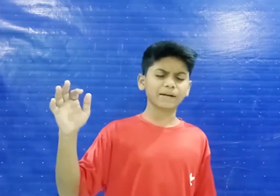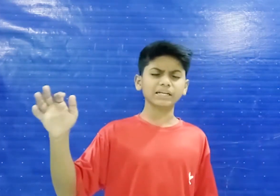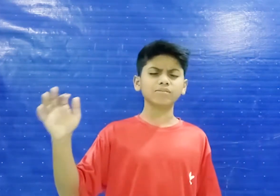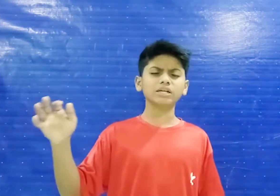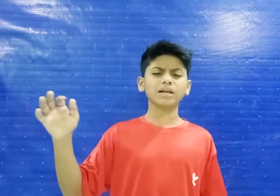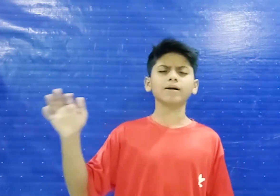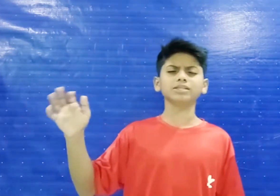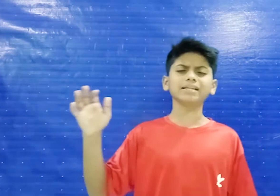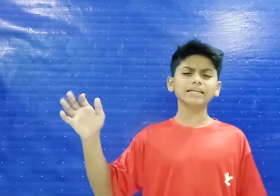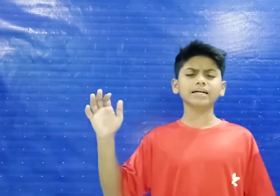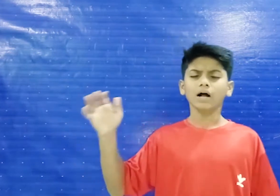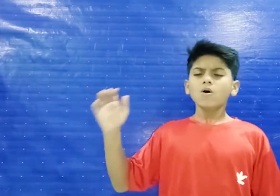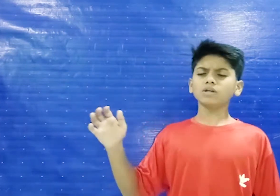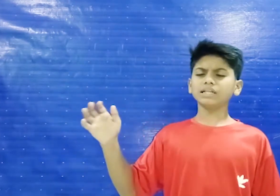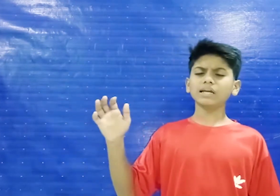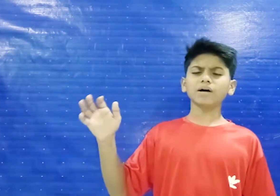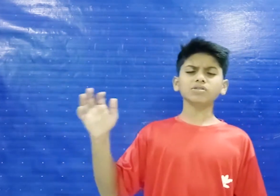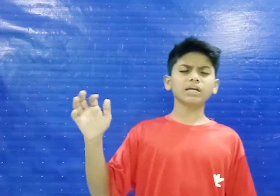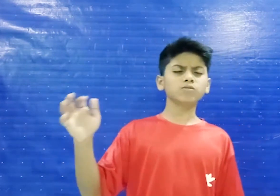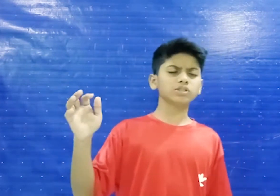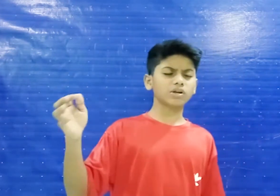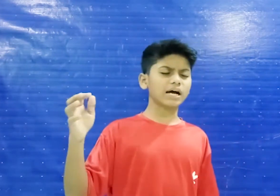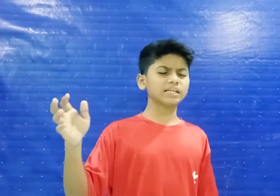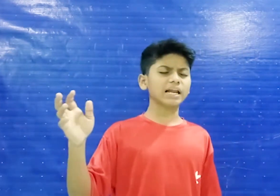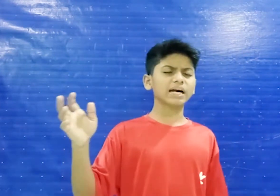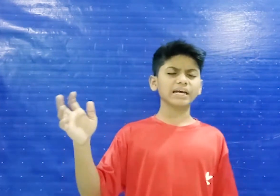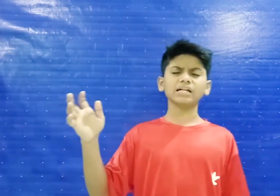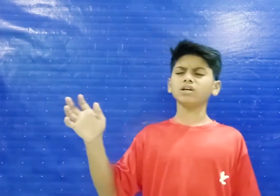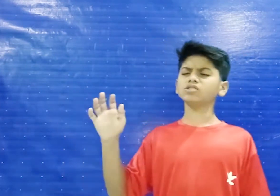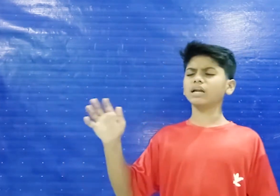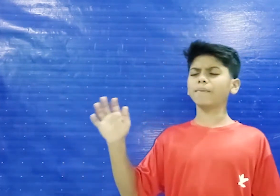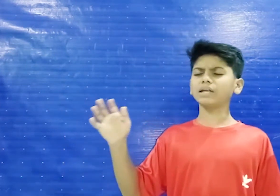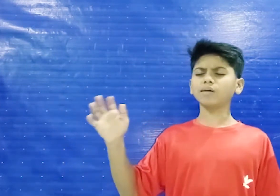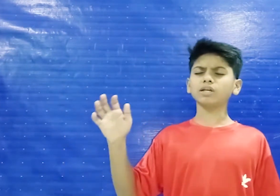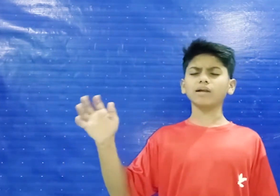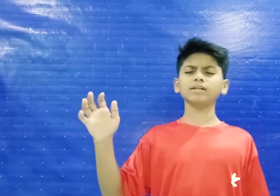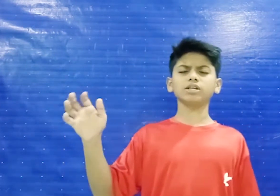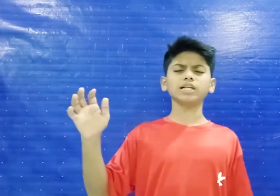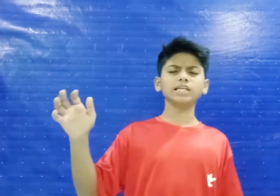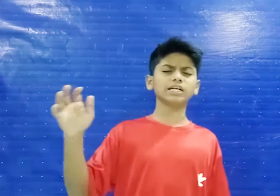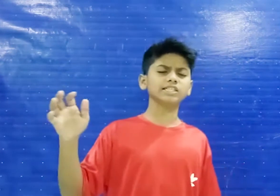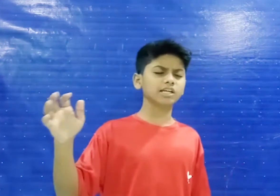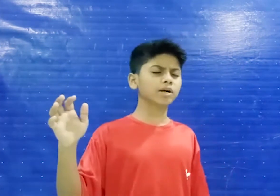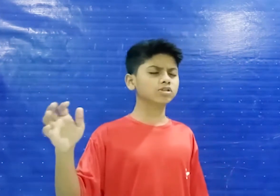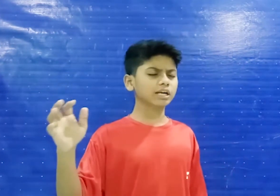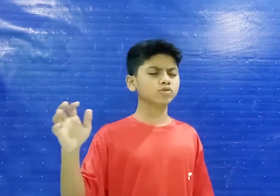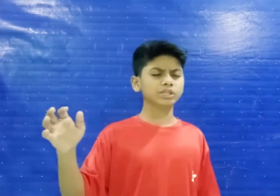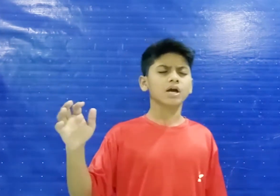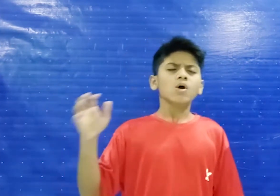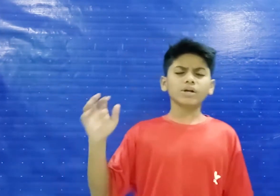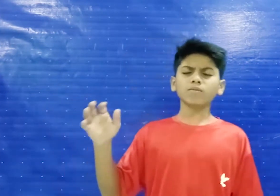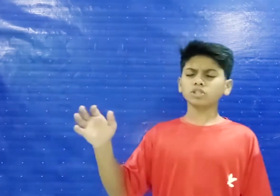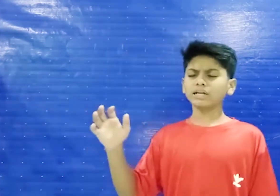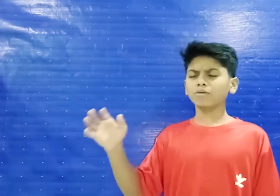लोस के रफ़ंडल बुंडल वंचन दली का ओ जिन तरीका कुंतर भूषे रे हाथ दे ला करे यहाँ दे लोस के रफ़ंडल बुंडल वंचन दली का जिन तरीका कुंतर